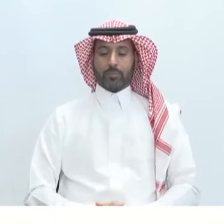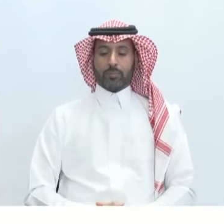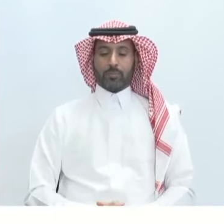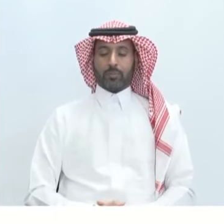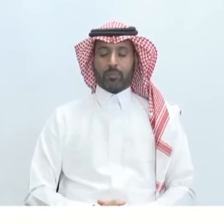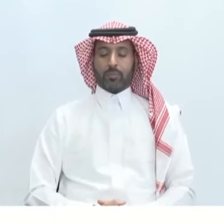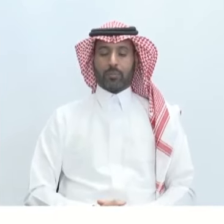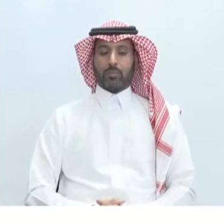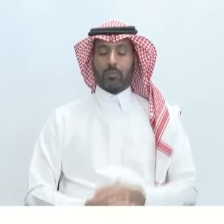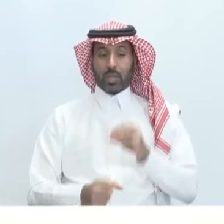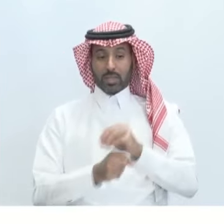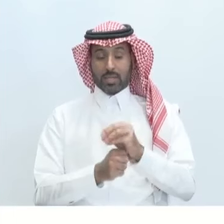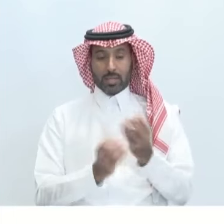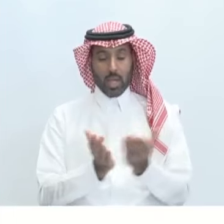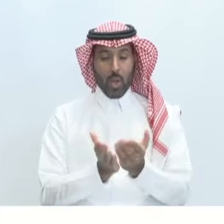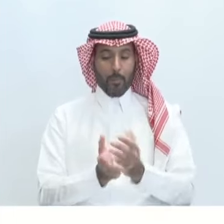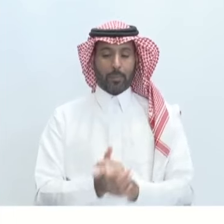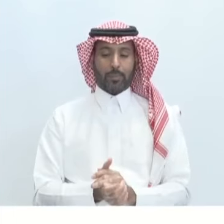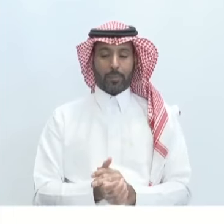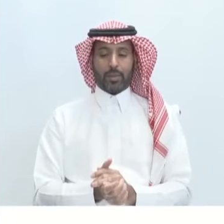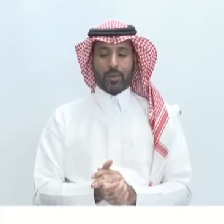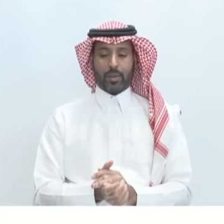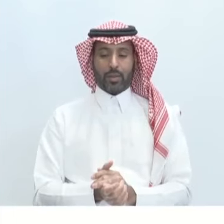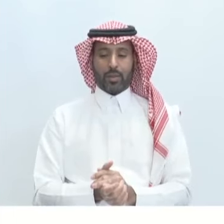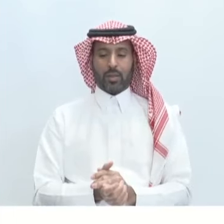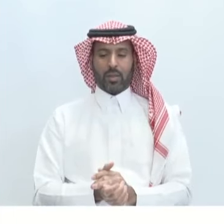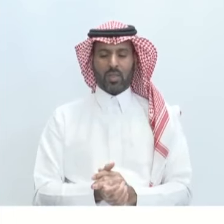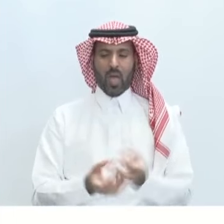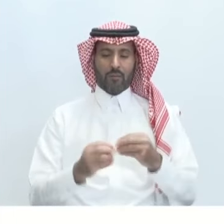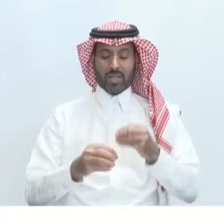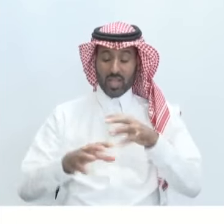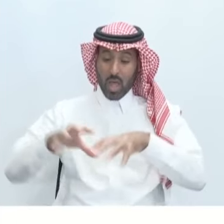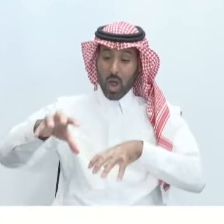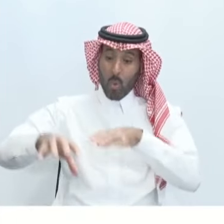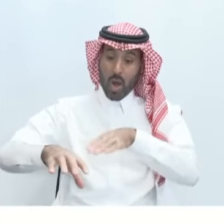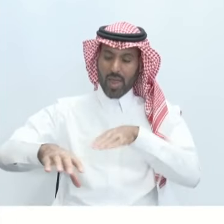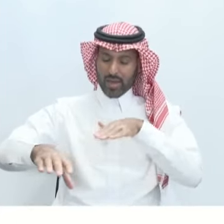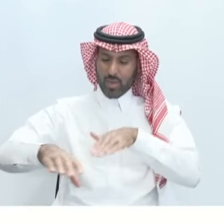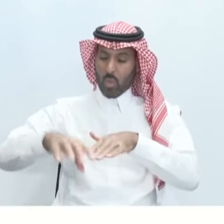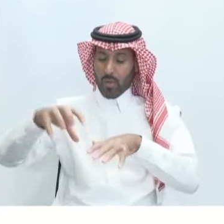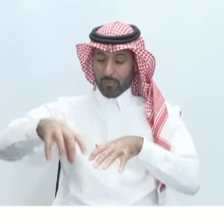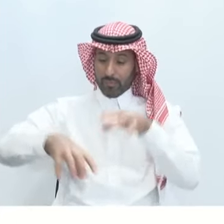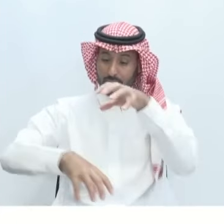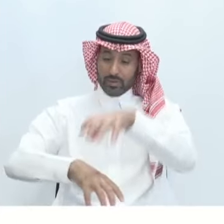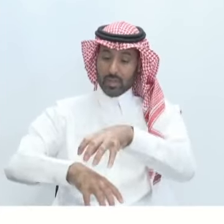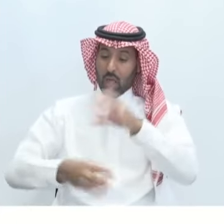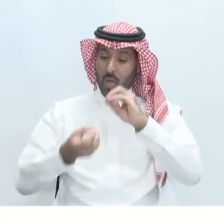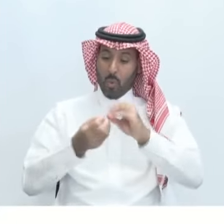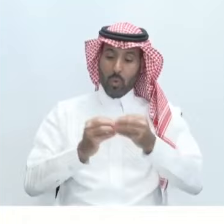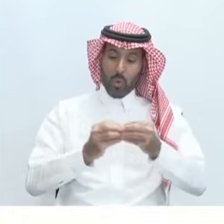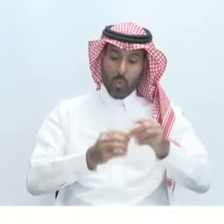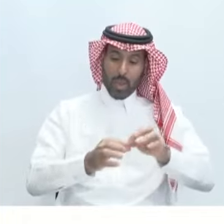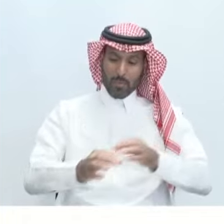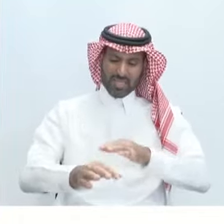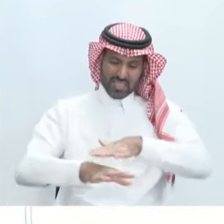العائق اما درسنا لهذا اليوم فسنتحدث فيه عن اضافه العوائق وتلوين